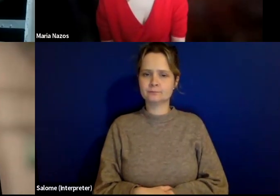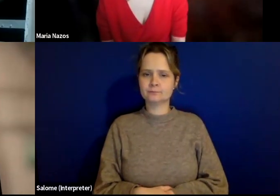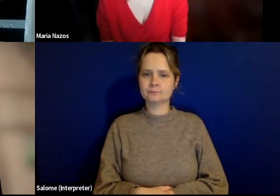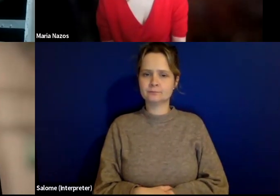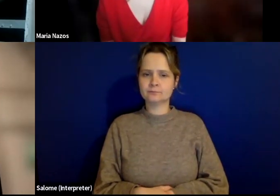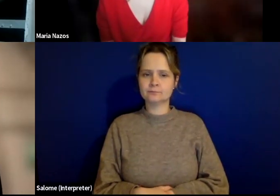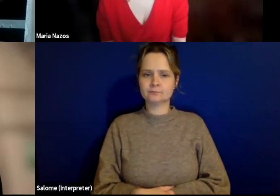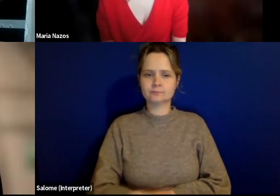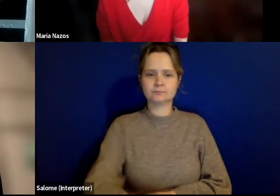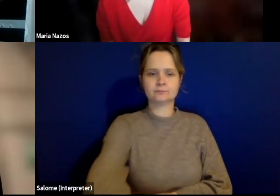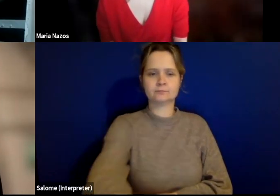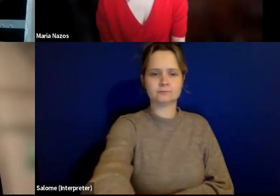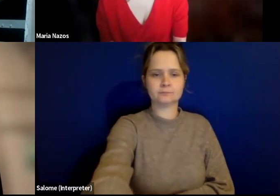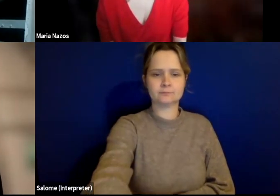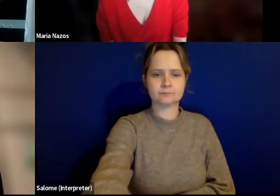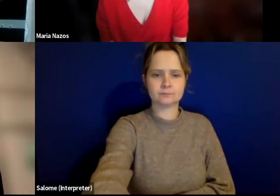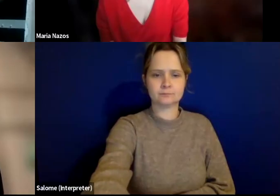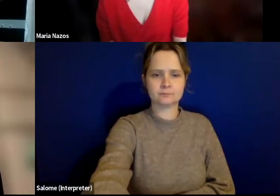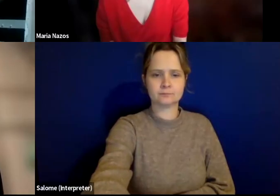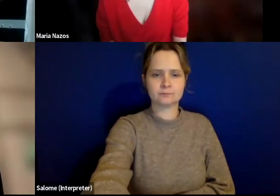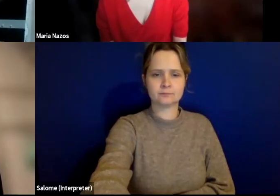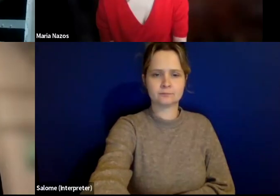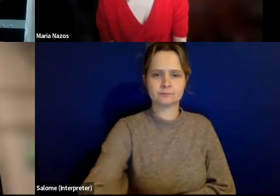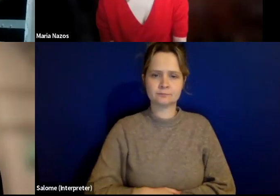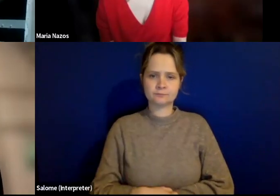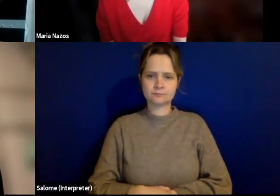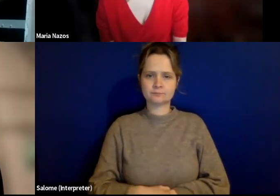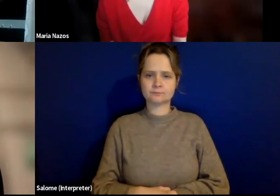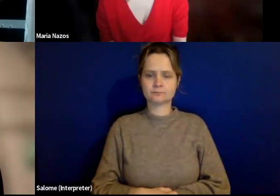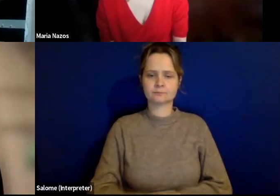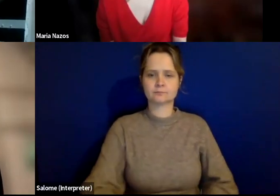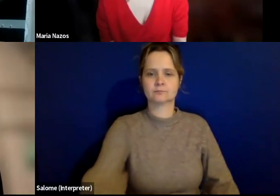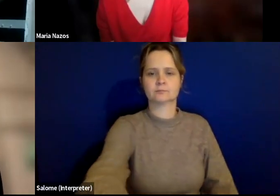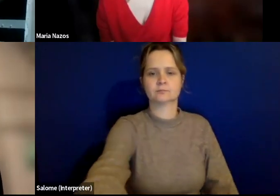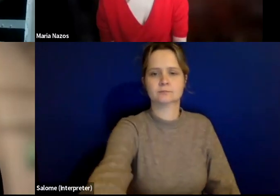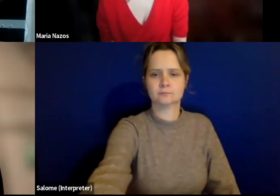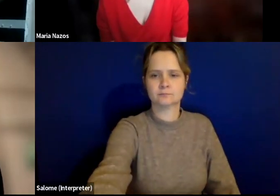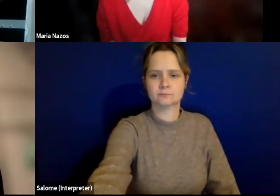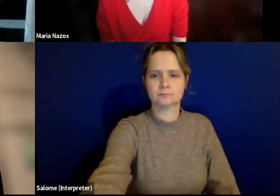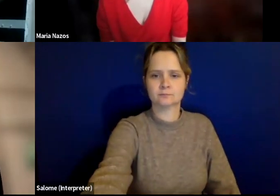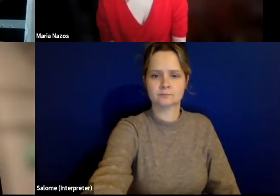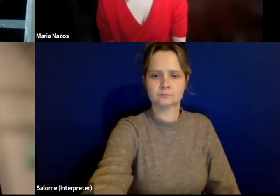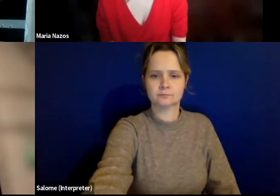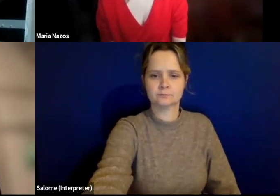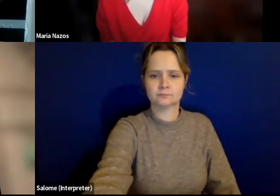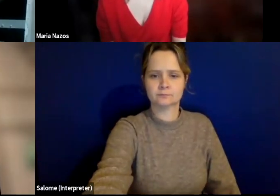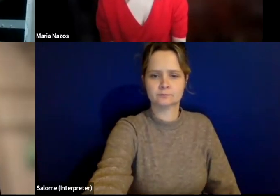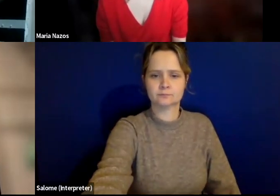μάρμαρο. Ένα κομμάτι ουρανός γυρίζει αμήχανα ανάμεσά μας,